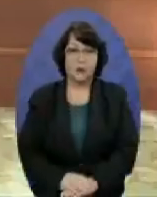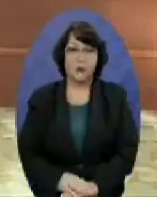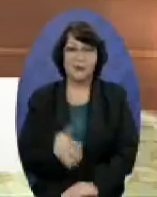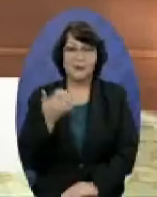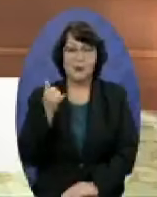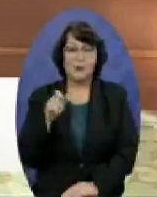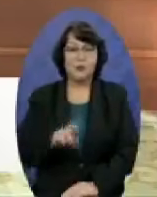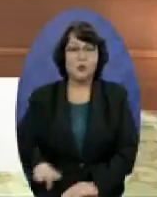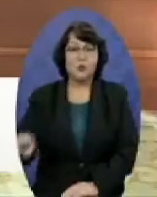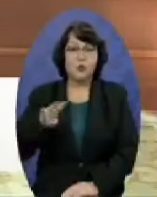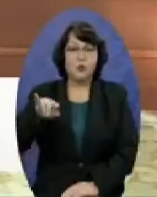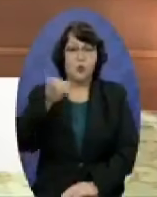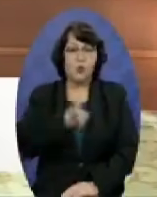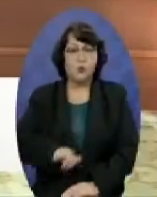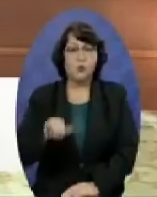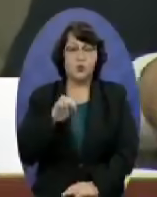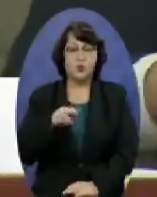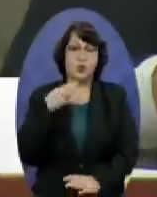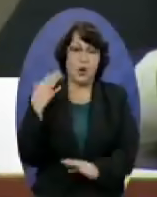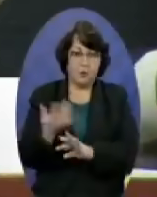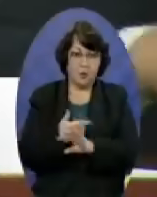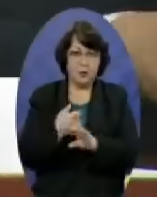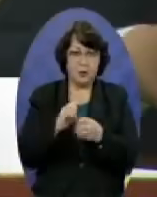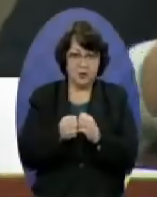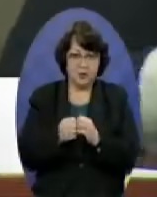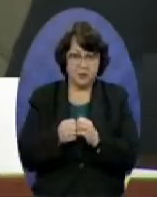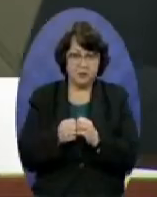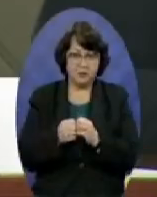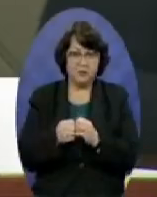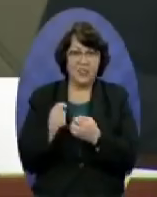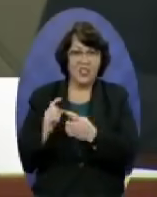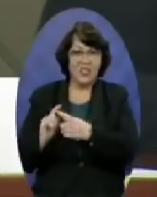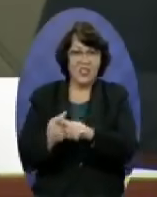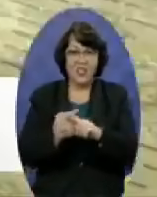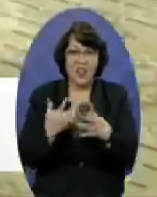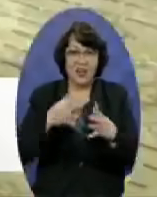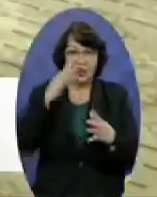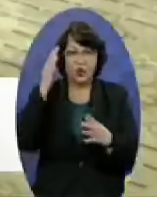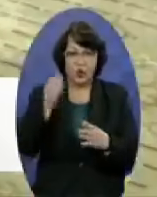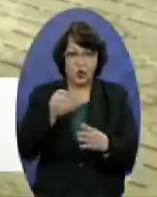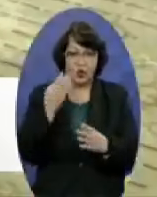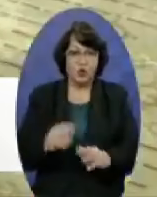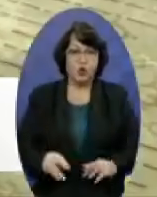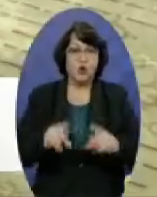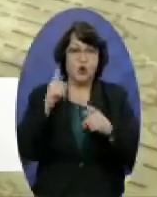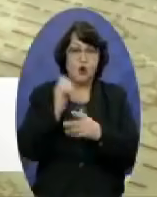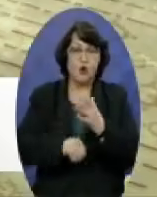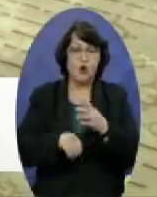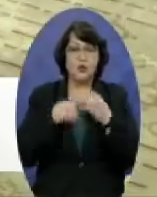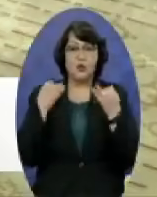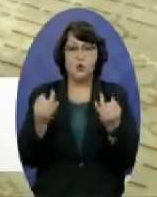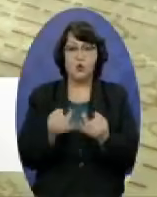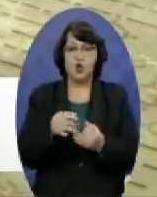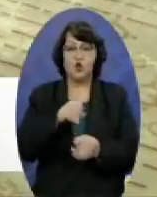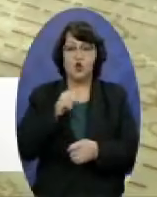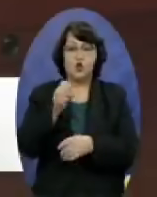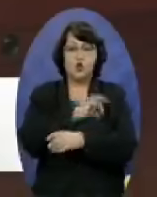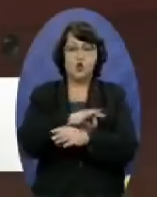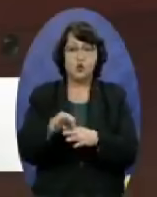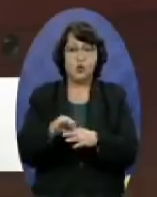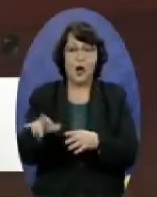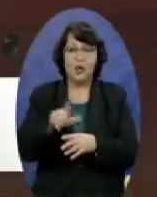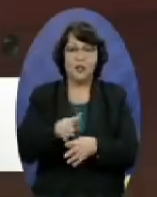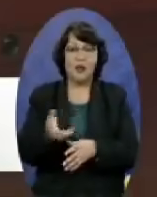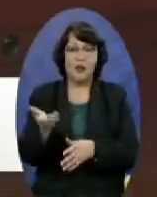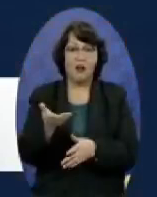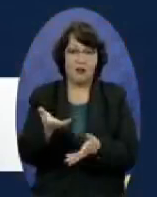Зарим газар нутгийг улсын тусгай хамгаалалтанд авах хилийн заагт өөрчлөлт оруулах тухай улс их хурлын тогтоолын төсөл хичнээн газар багтсныг